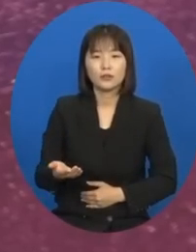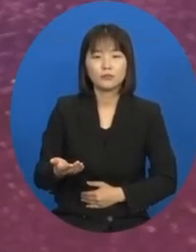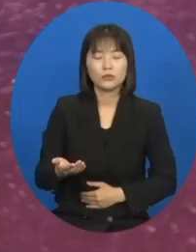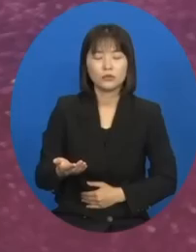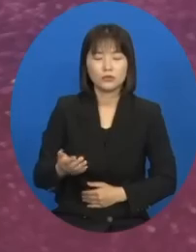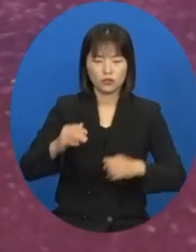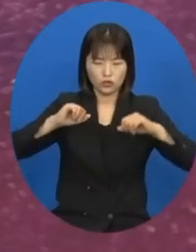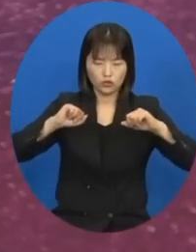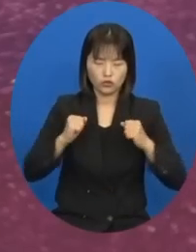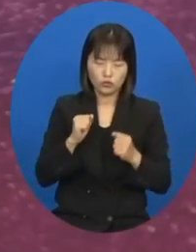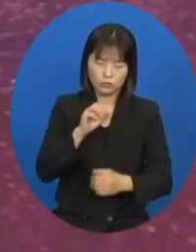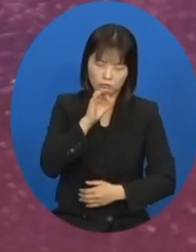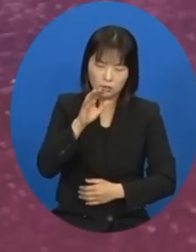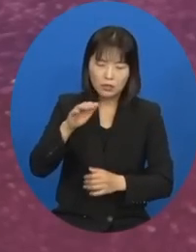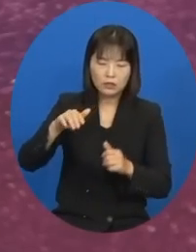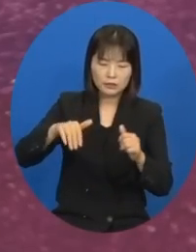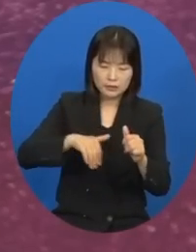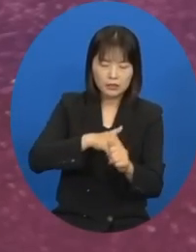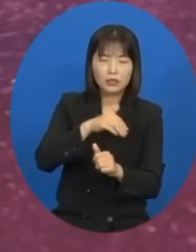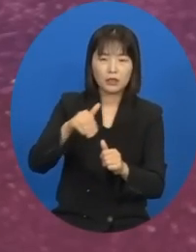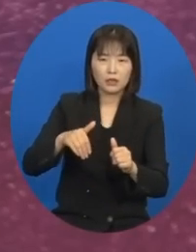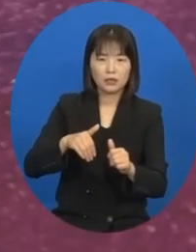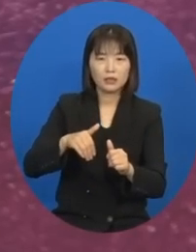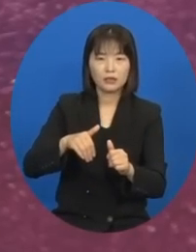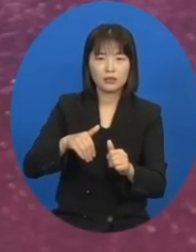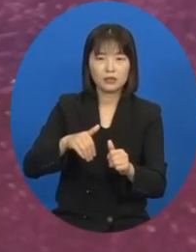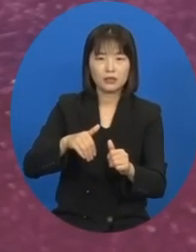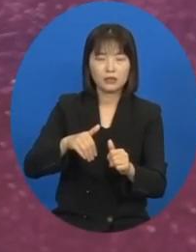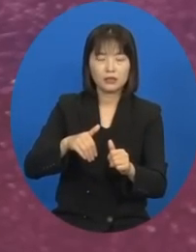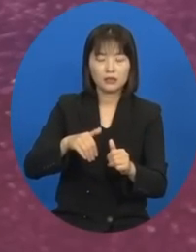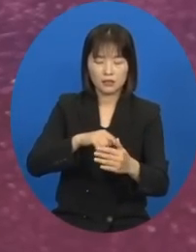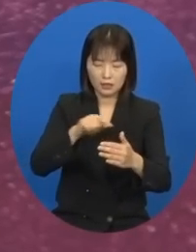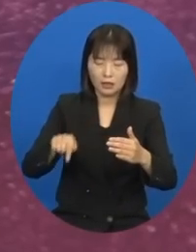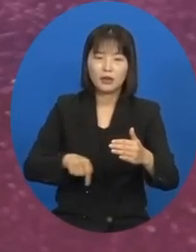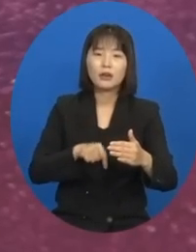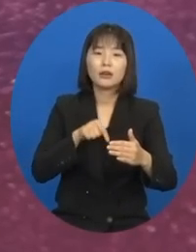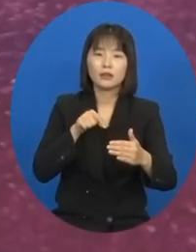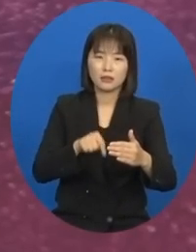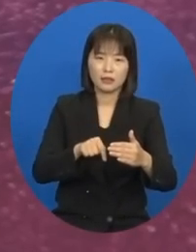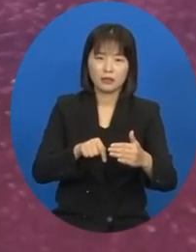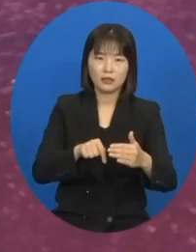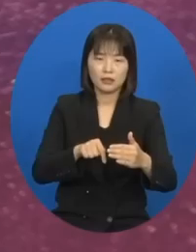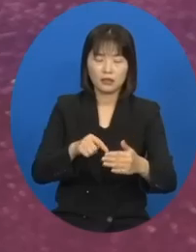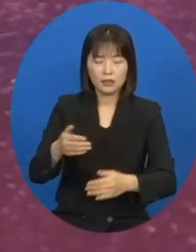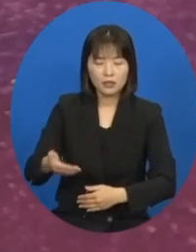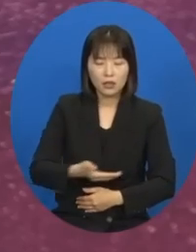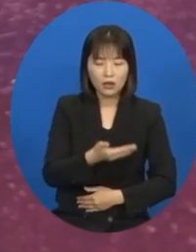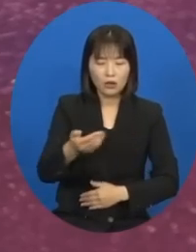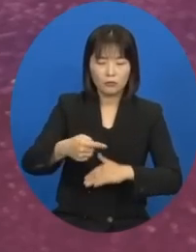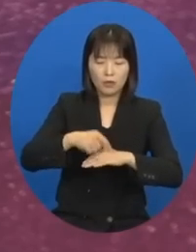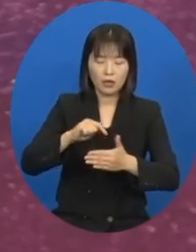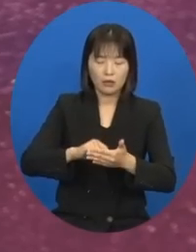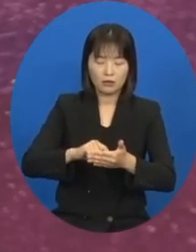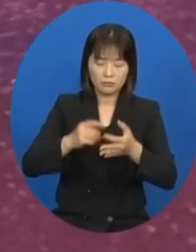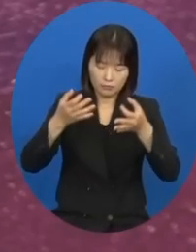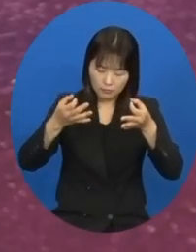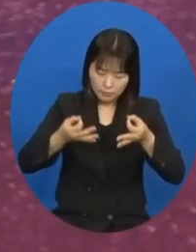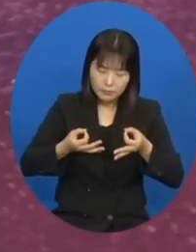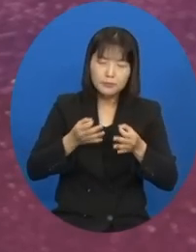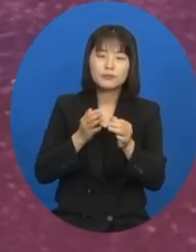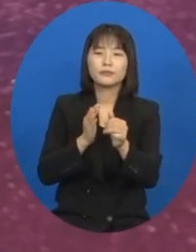순종할 수 없는 상황 순종할 수 없는 환경 그 가운데 여러 마음을 한번 드려 보세요